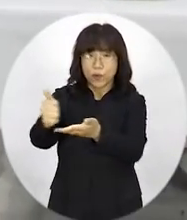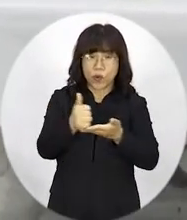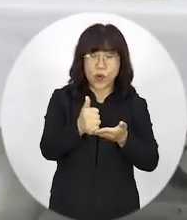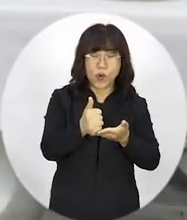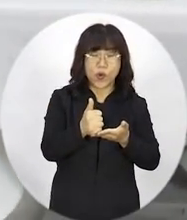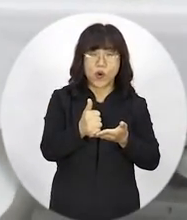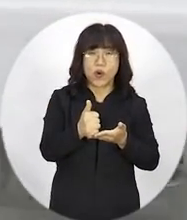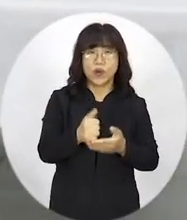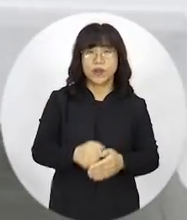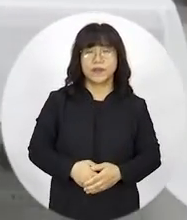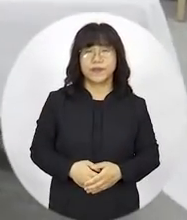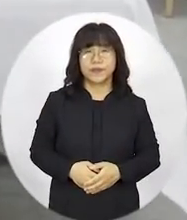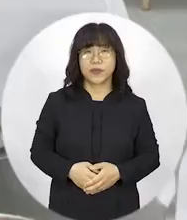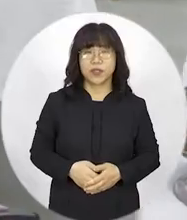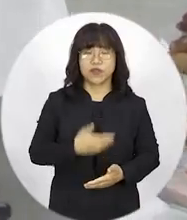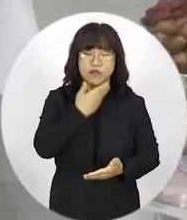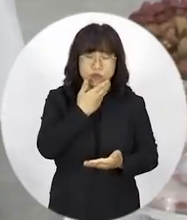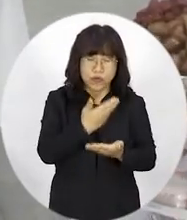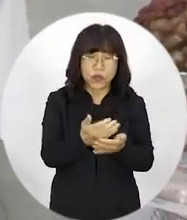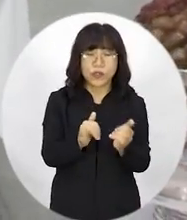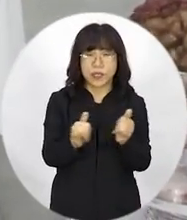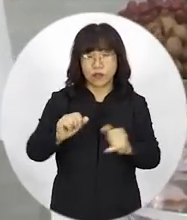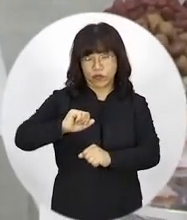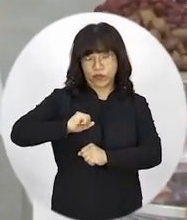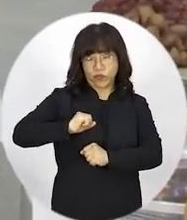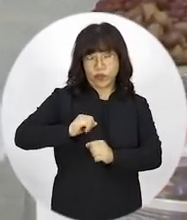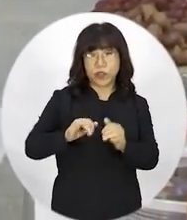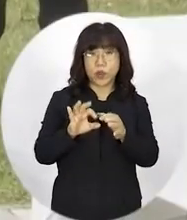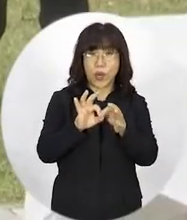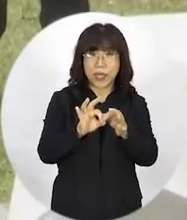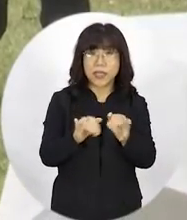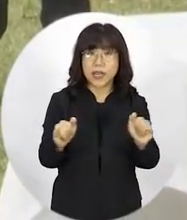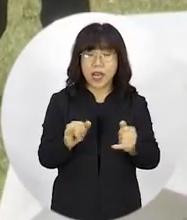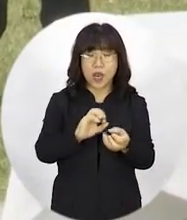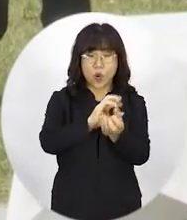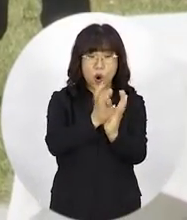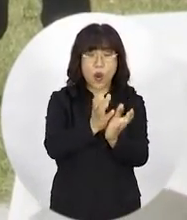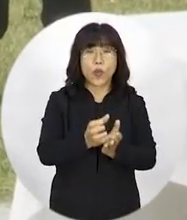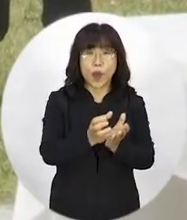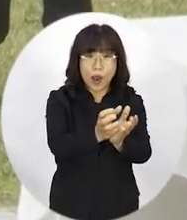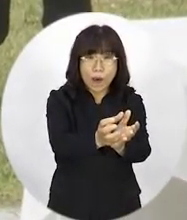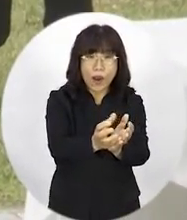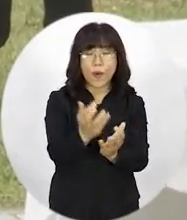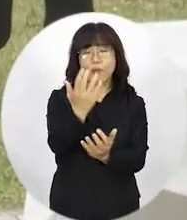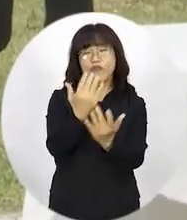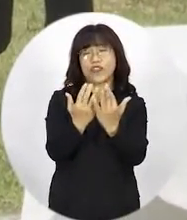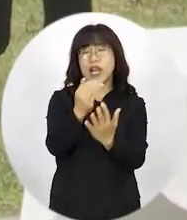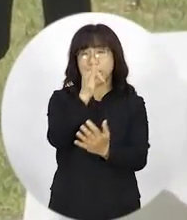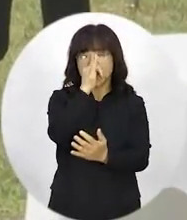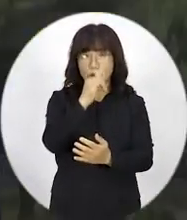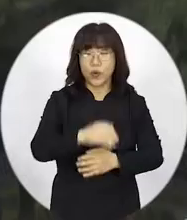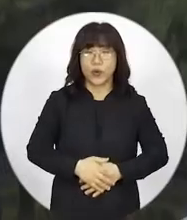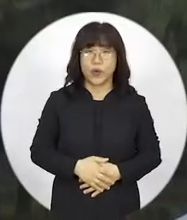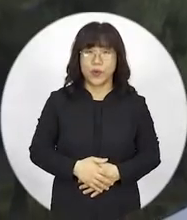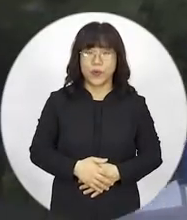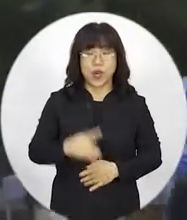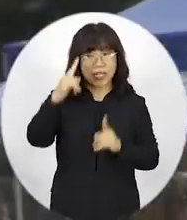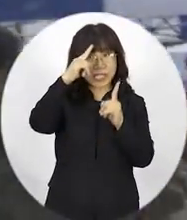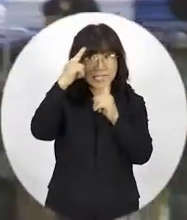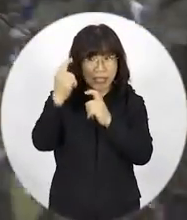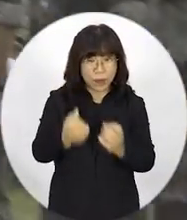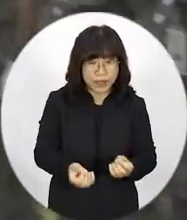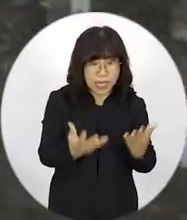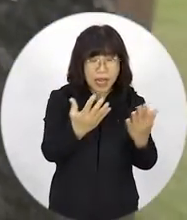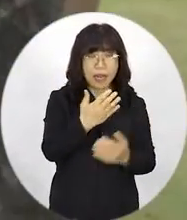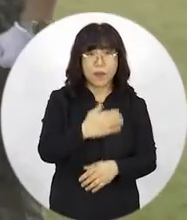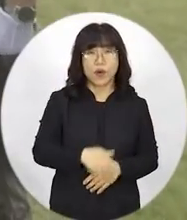기렸습니다. 이어 유족과 지역 주요 인사, 군 관계자들의 헌화와 분향이 있었습니다. 또 기념사와